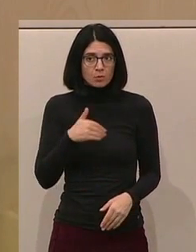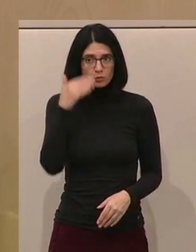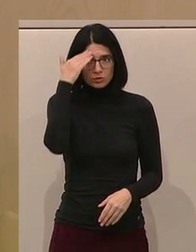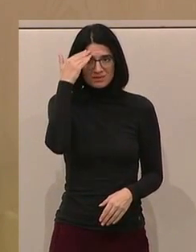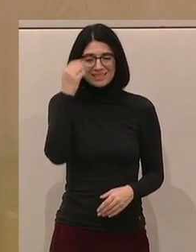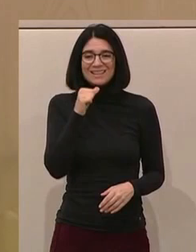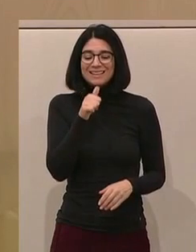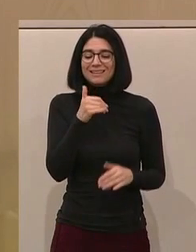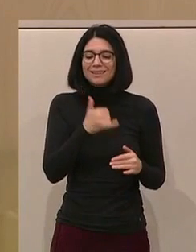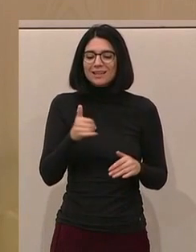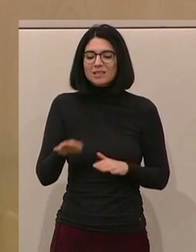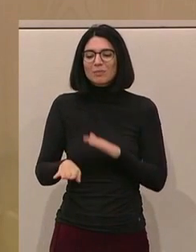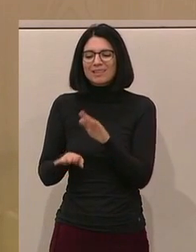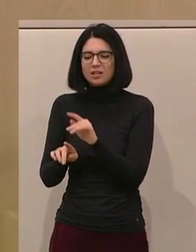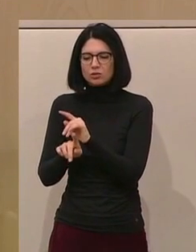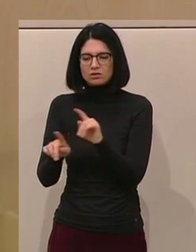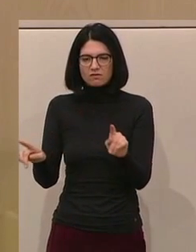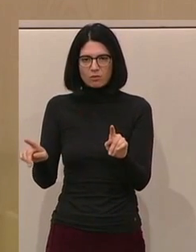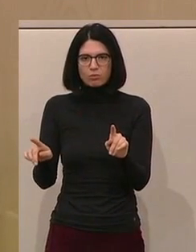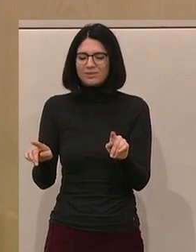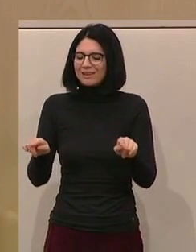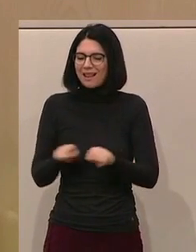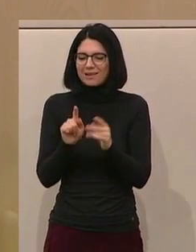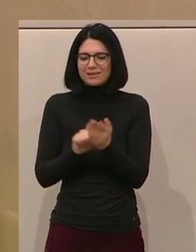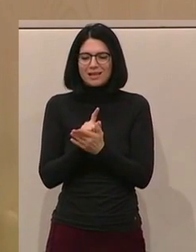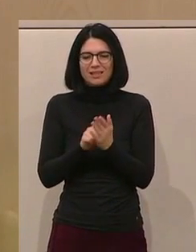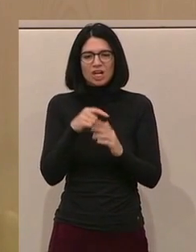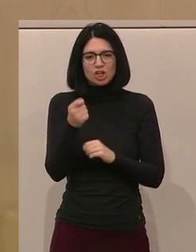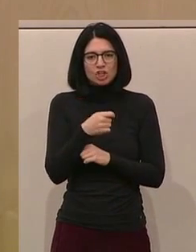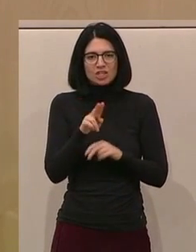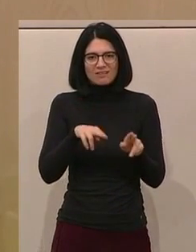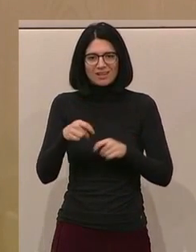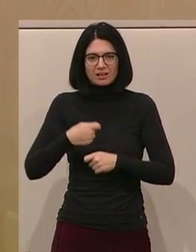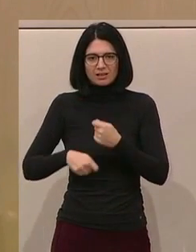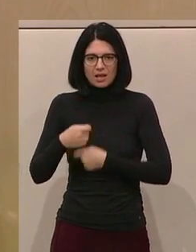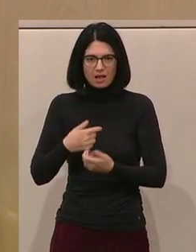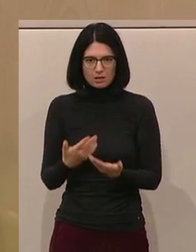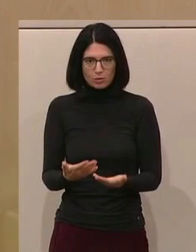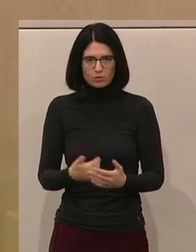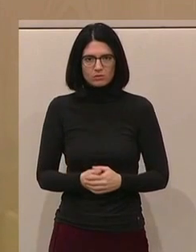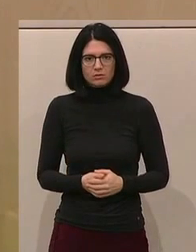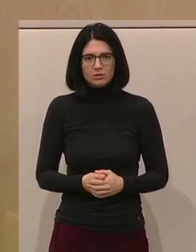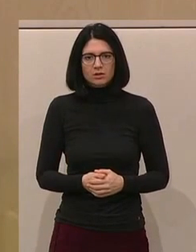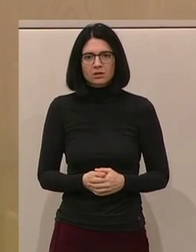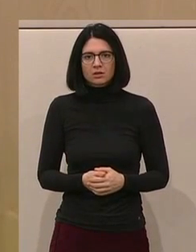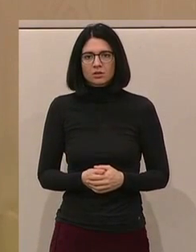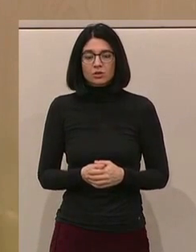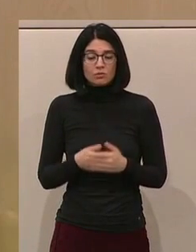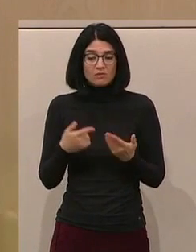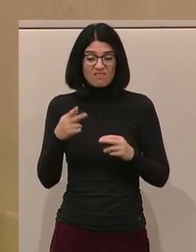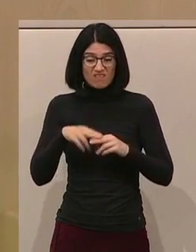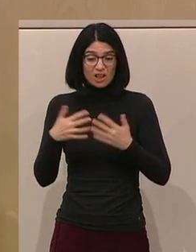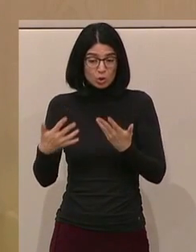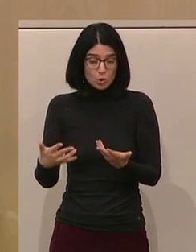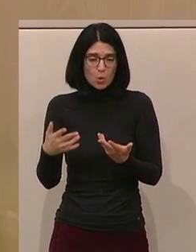nicht jedes Betretungsverbot auch eine strafrechtlich relevante Handlung zugrunde haben muss. Daher kann es hier nicht zu einer Verurteilung